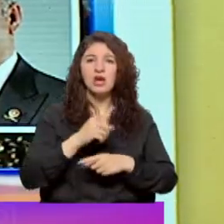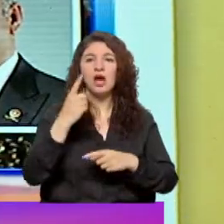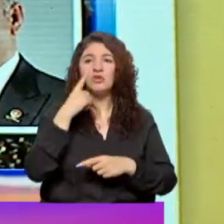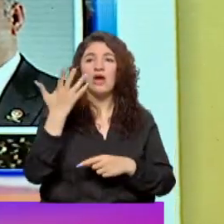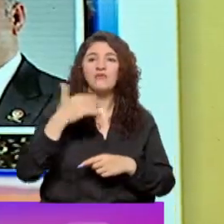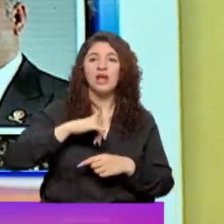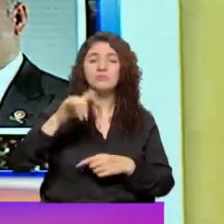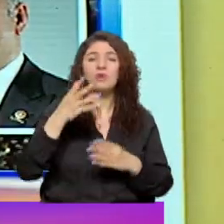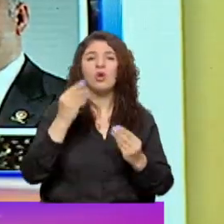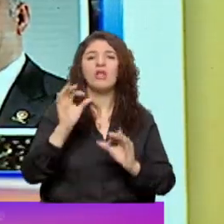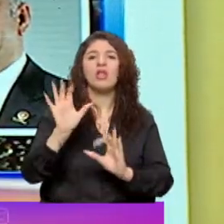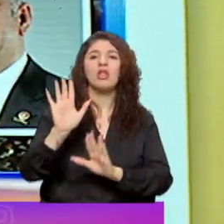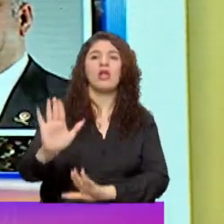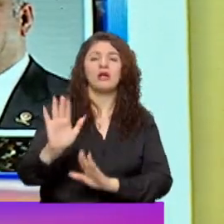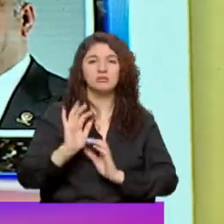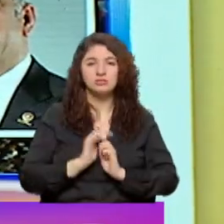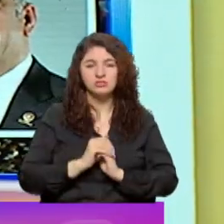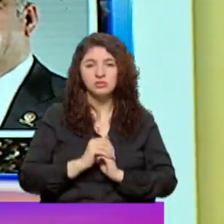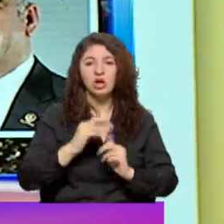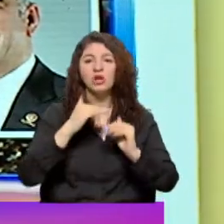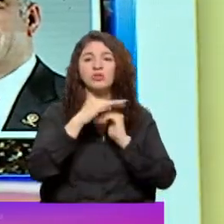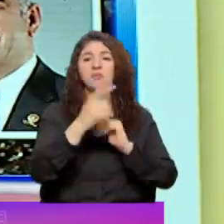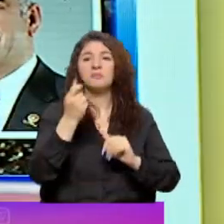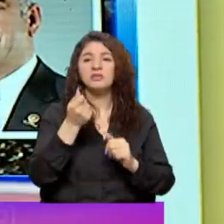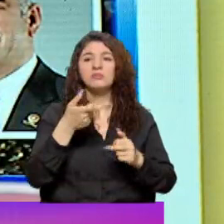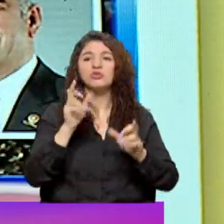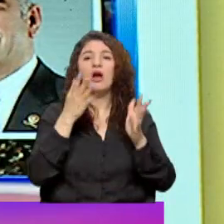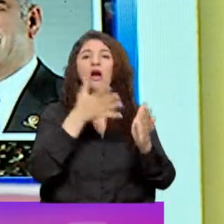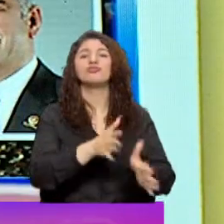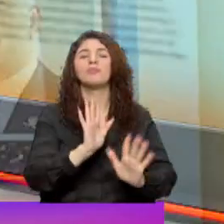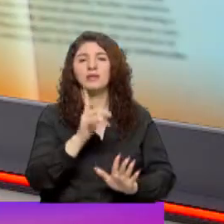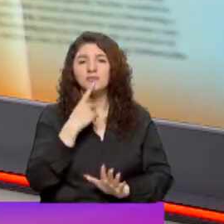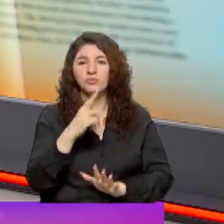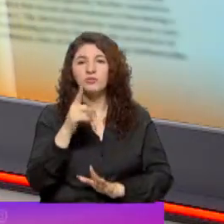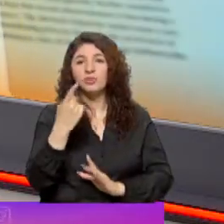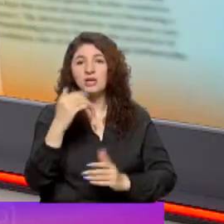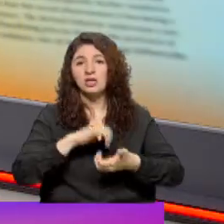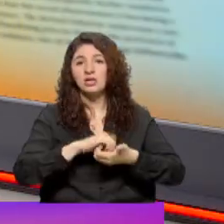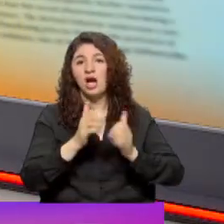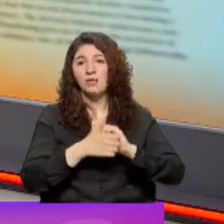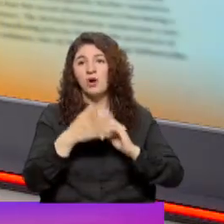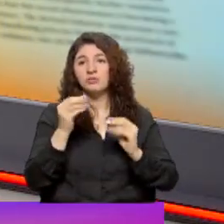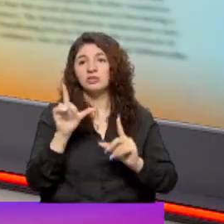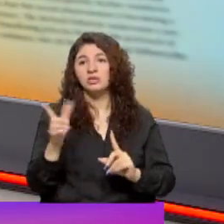Atatürk Havalimanı olduğu gibi koruyalım milletin parasını heba etmeyelim diyor işte bunun bir kampanyanın olması gerekiyor